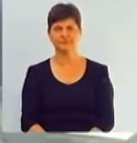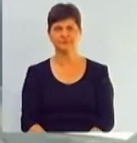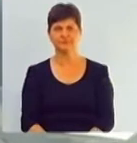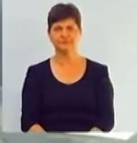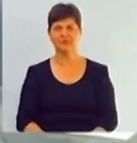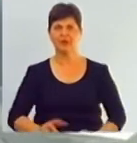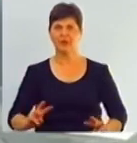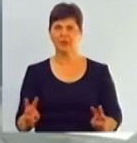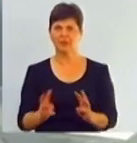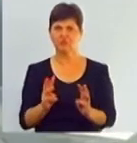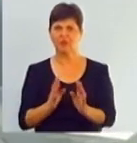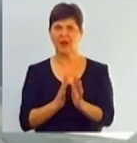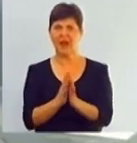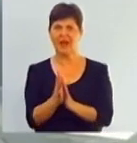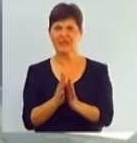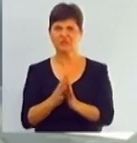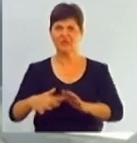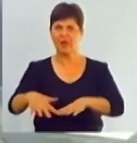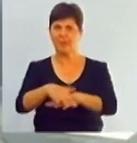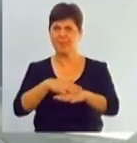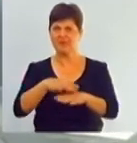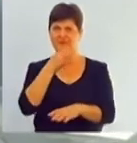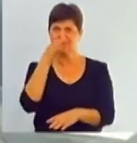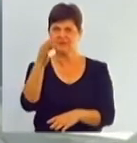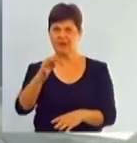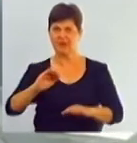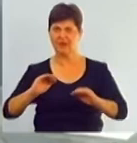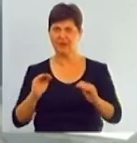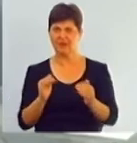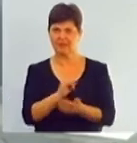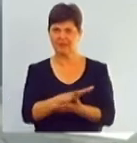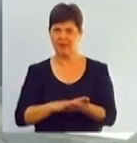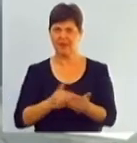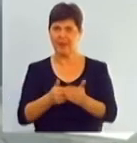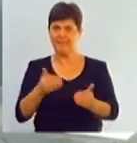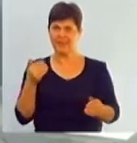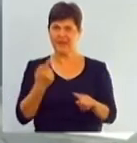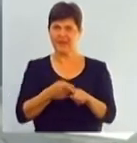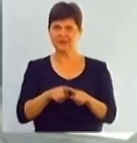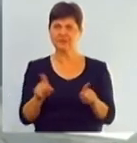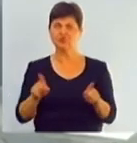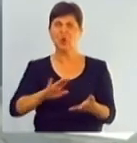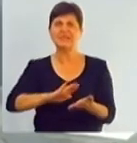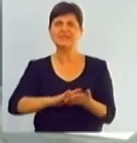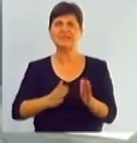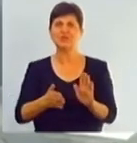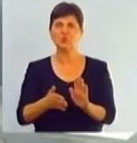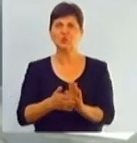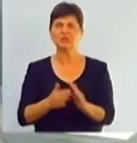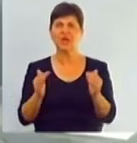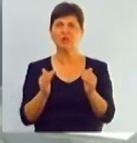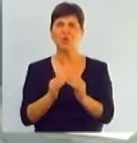Пожежі у лісових масивах, про це говоримо далі, але перед цим ще щодо ситуації в